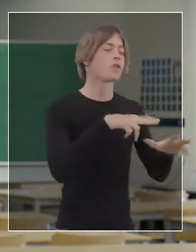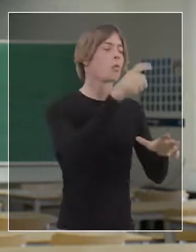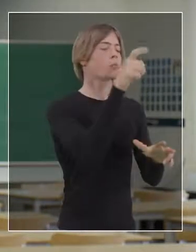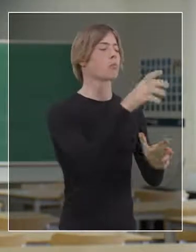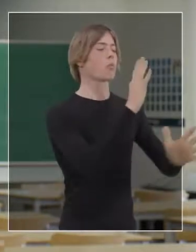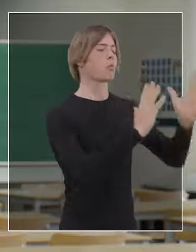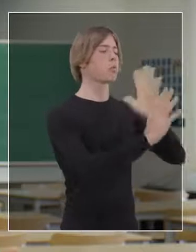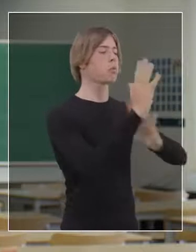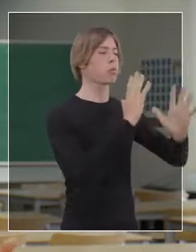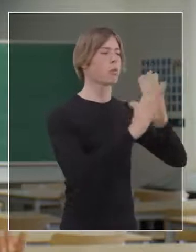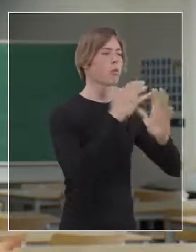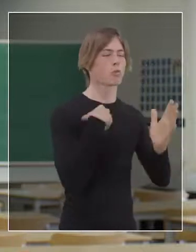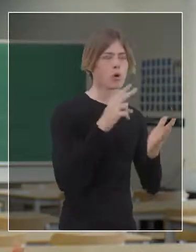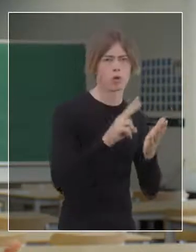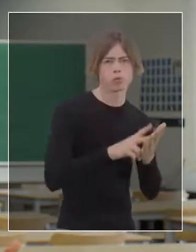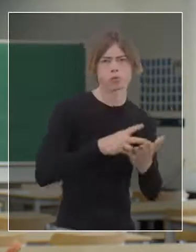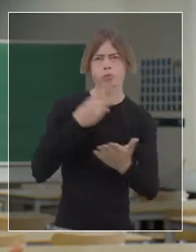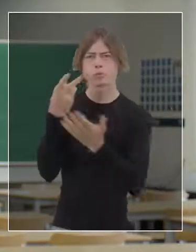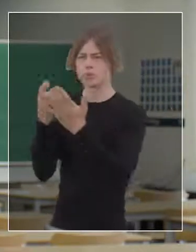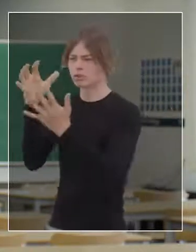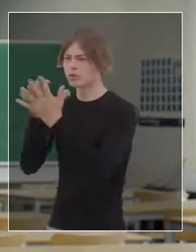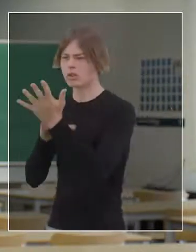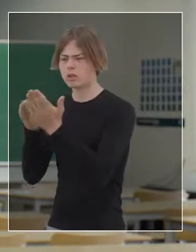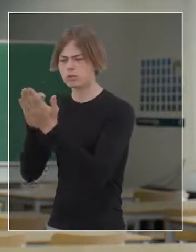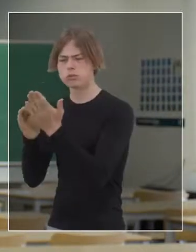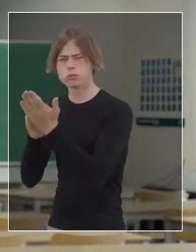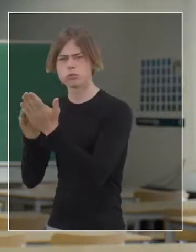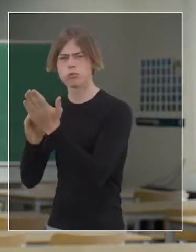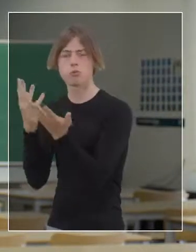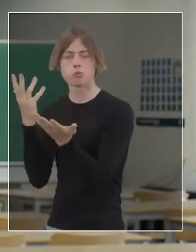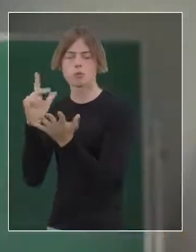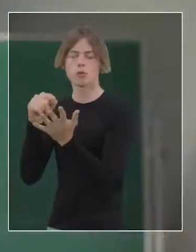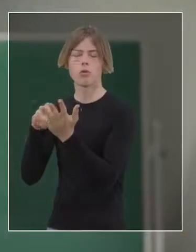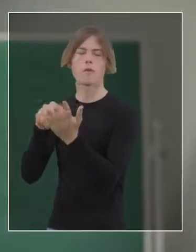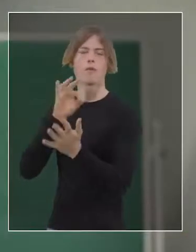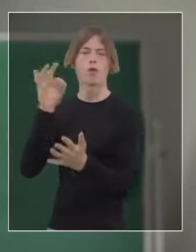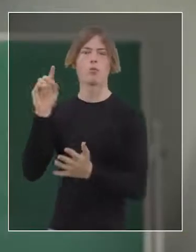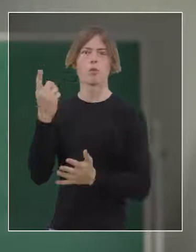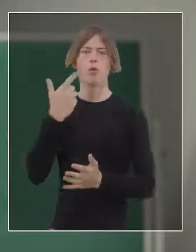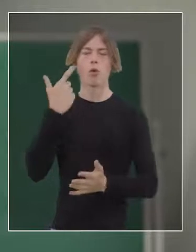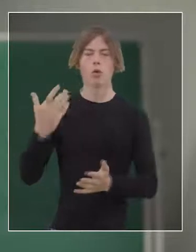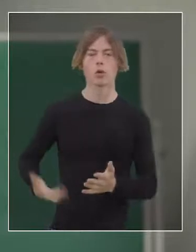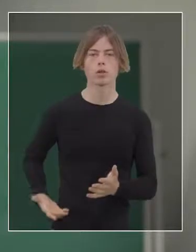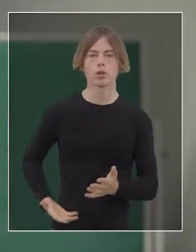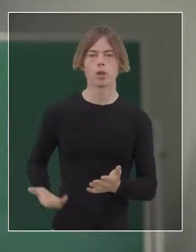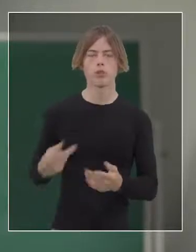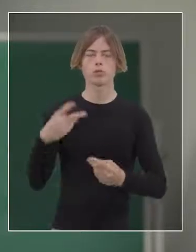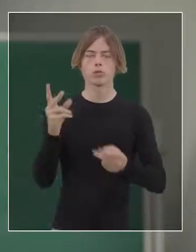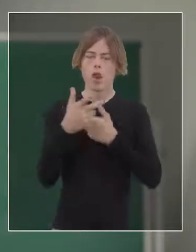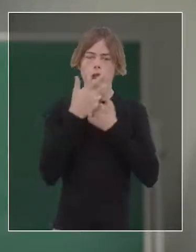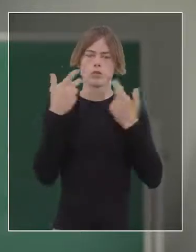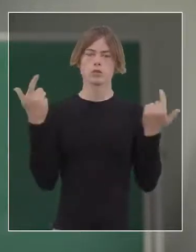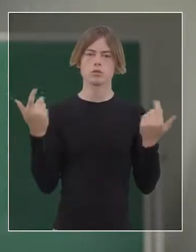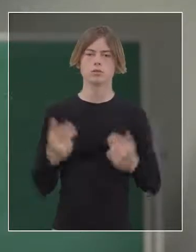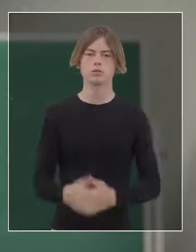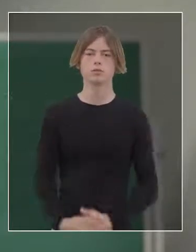exemple, un texte d'une personne qui a signé, le traduire en français, je préfère ça. Parce que tout d'abord, la langue française,